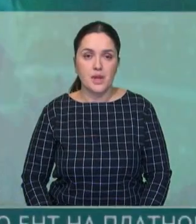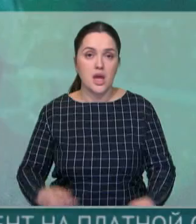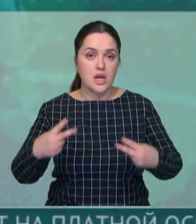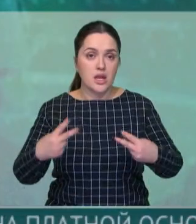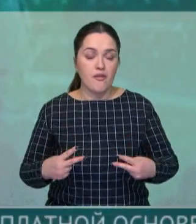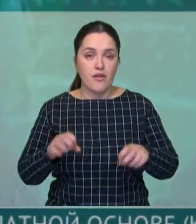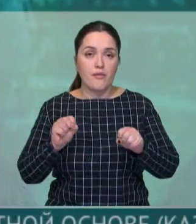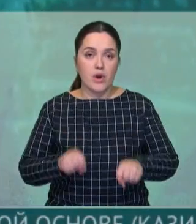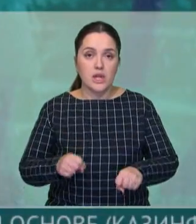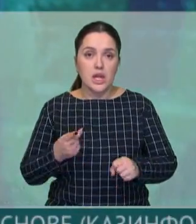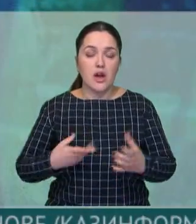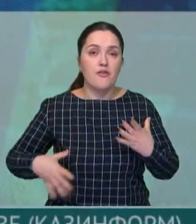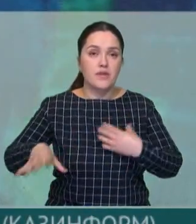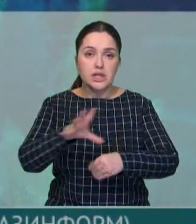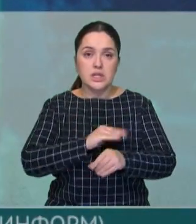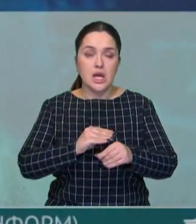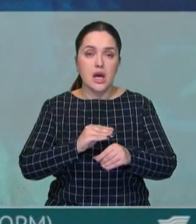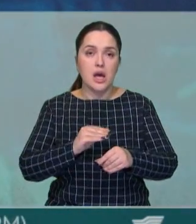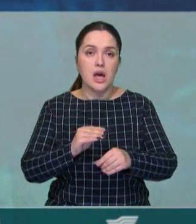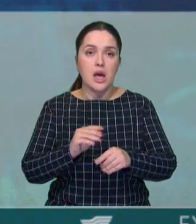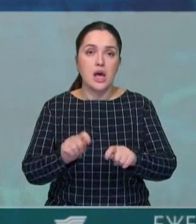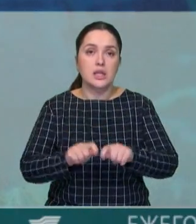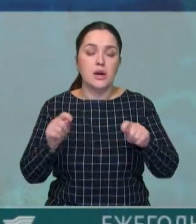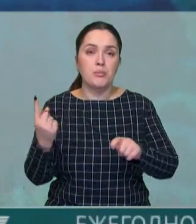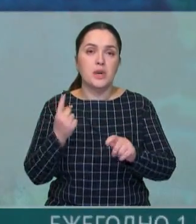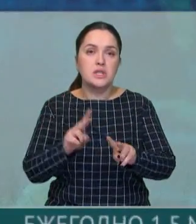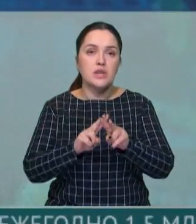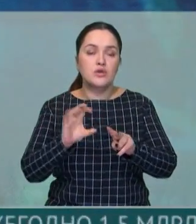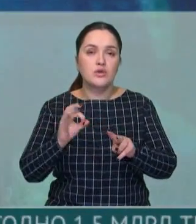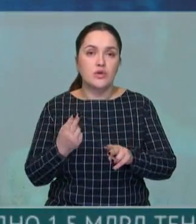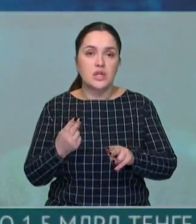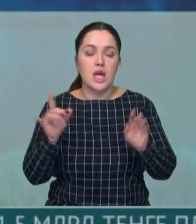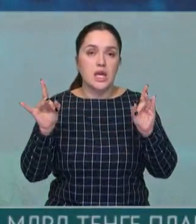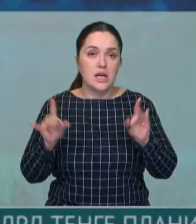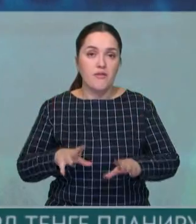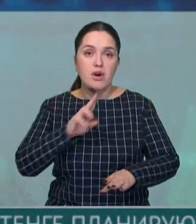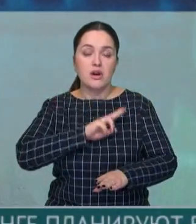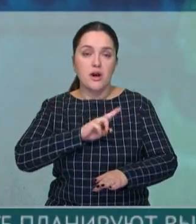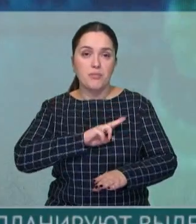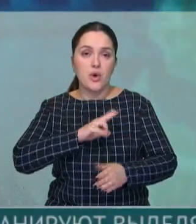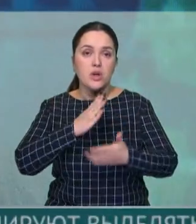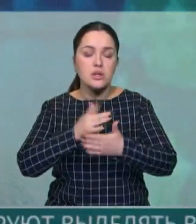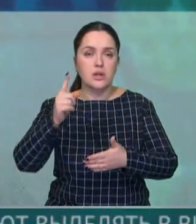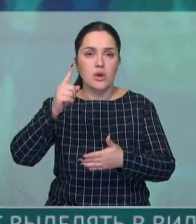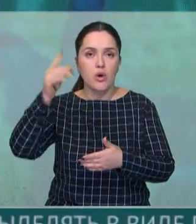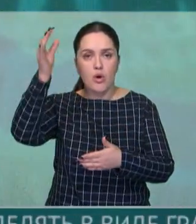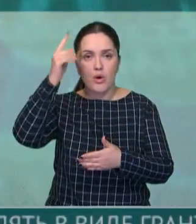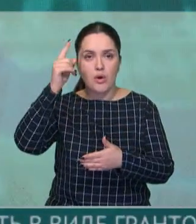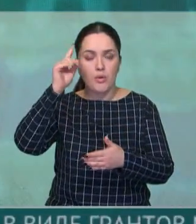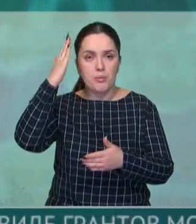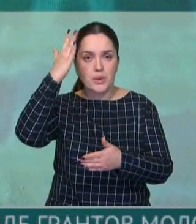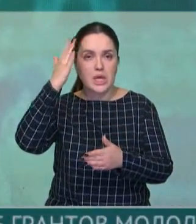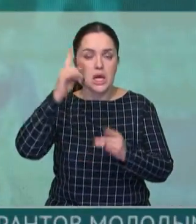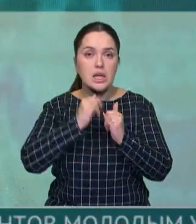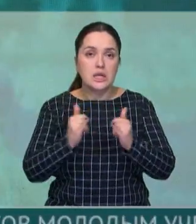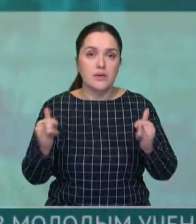Равные возможности для всех созданы в первом столичном социальном кафе, в котором работают люди с особенностями ментального развития. Автор